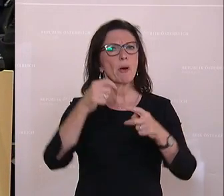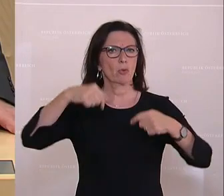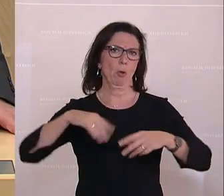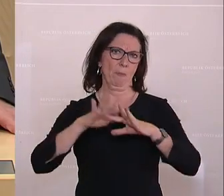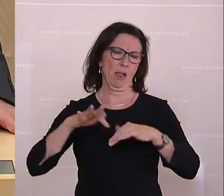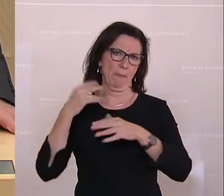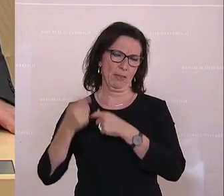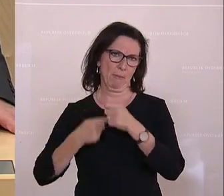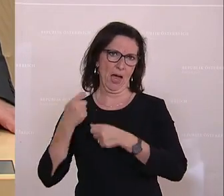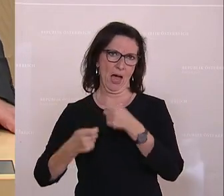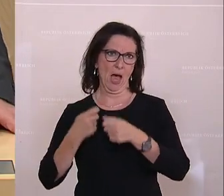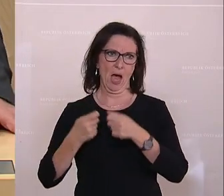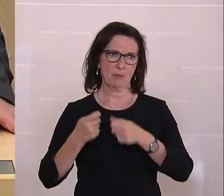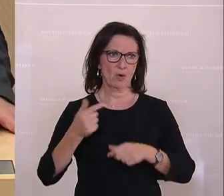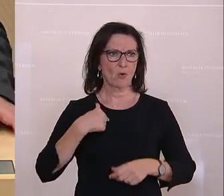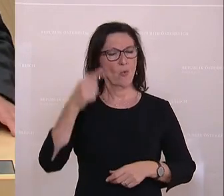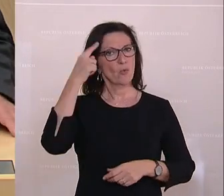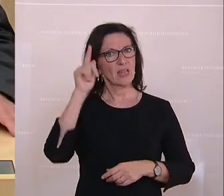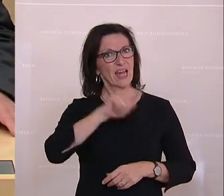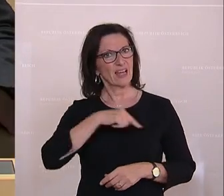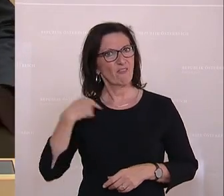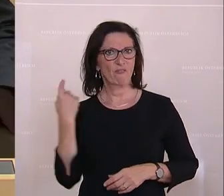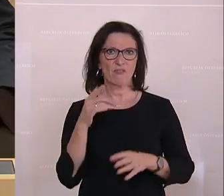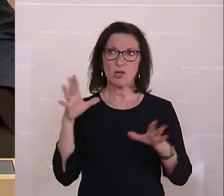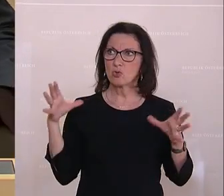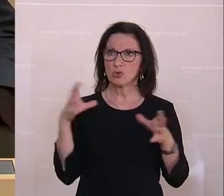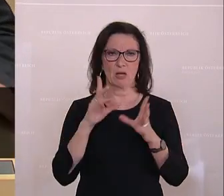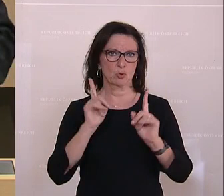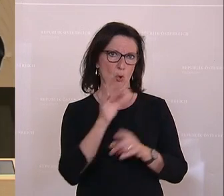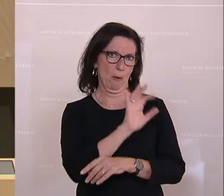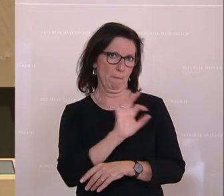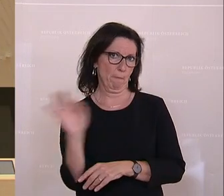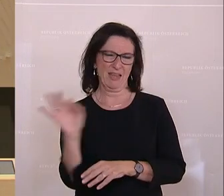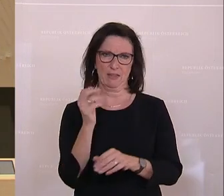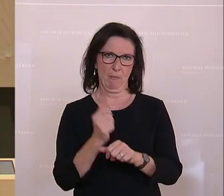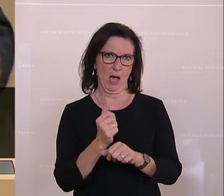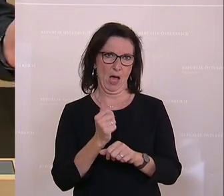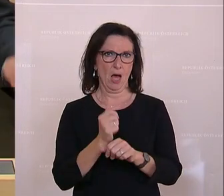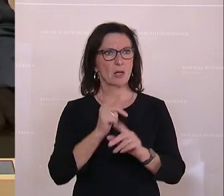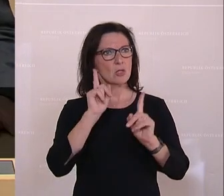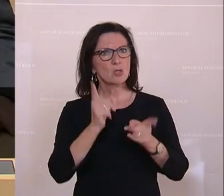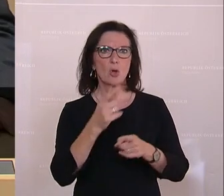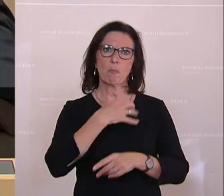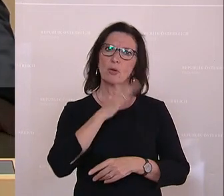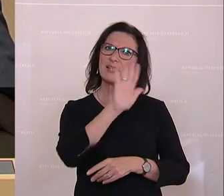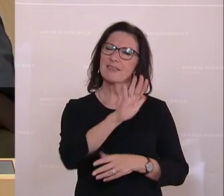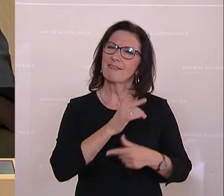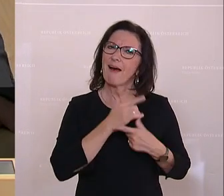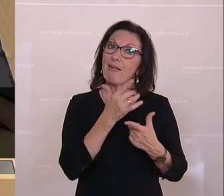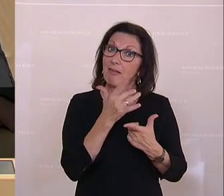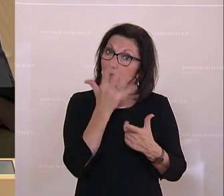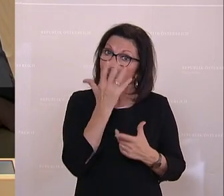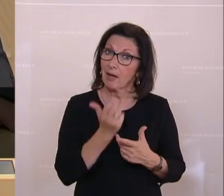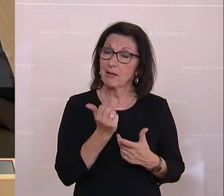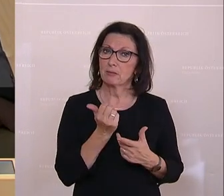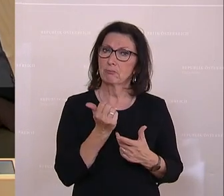allen, dass wir gemeinsam daraus das Beste machen und dass wir die Bürgeranliegen ernst nehmen. Und es wurden ja positive Beispiele heute